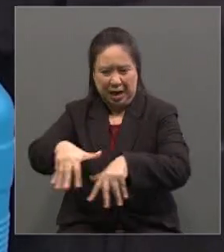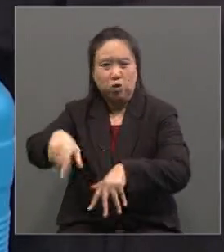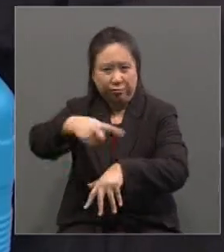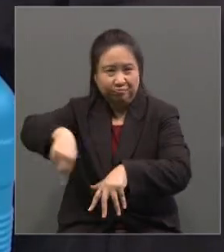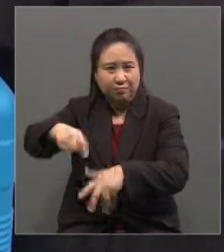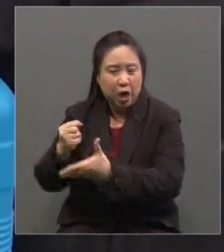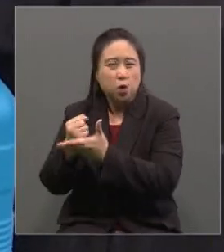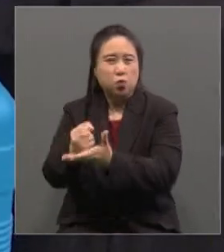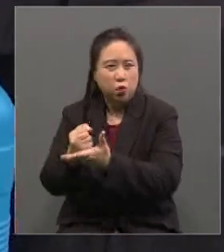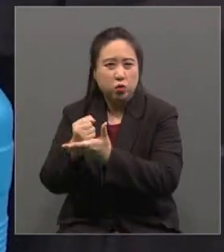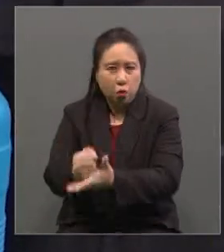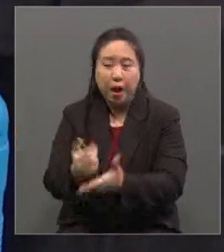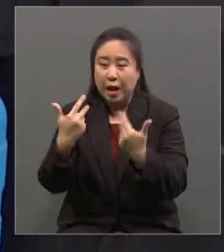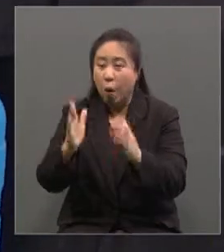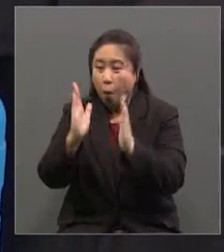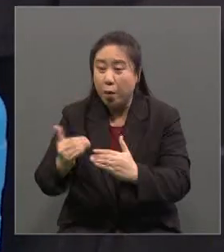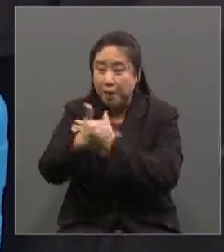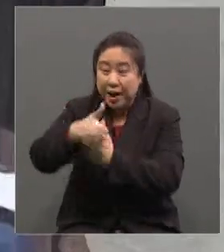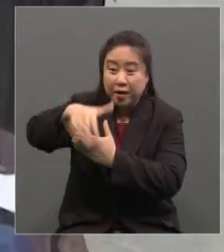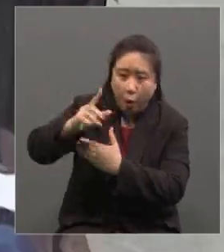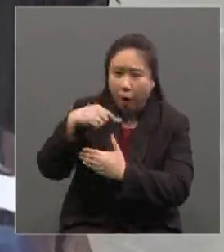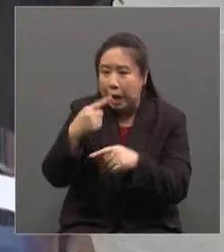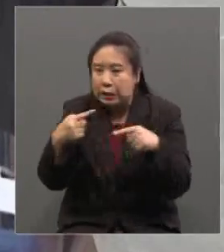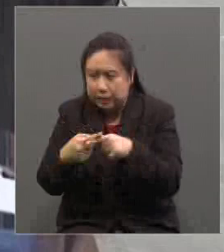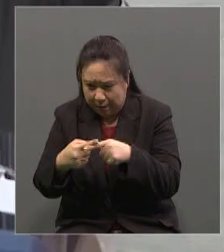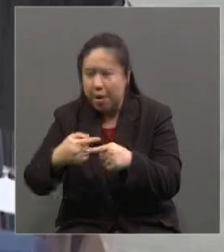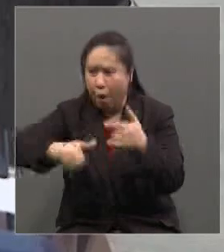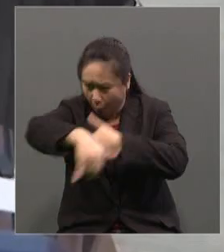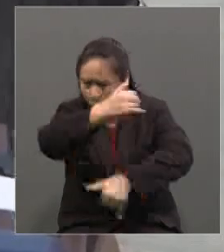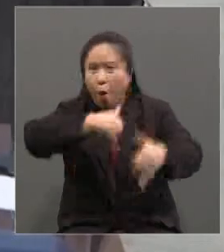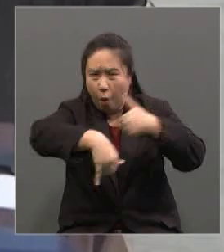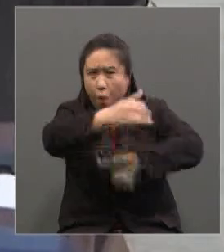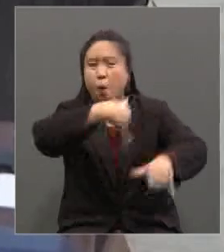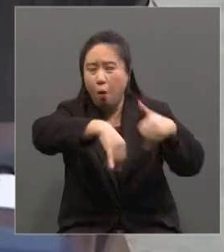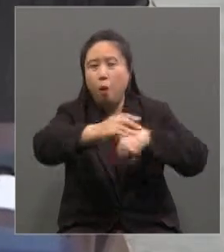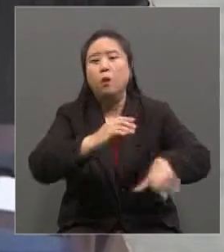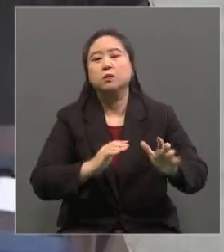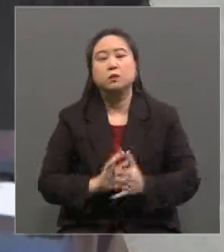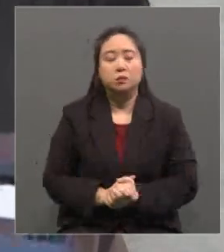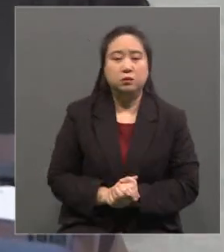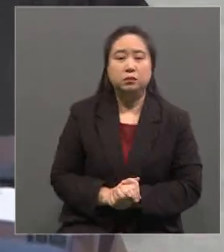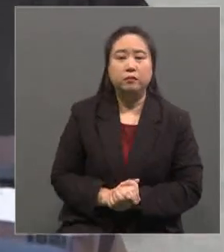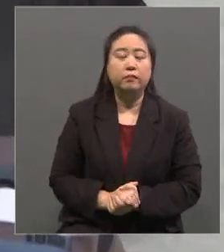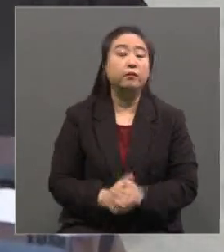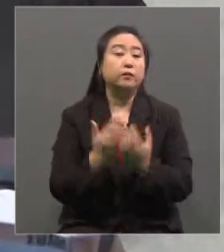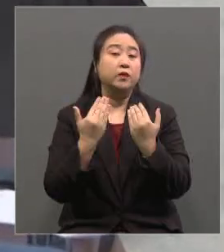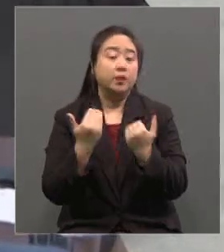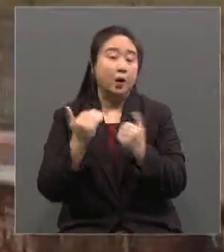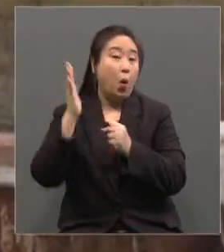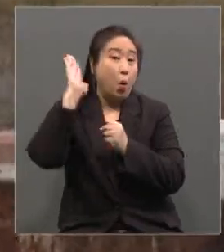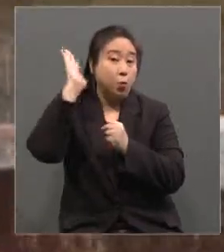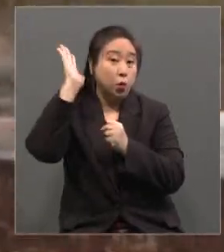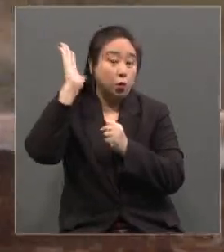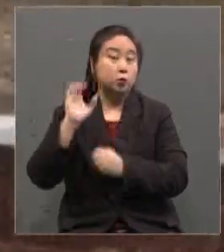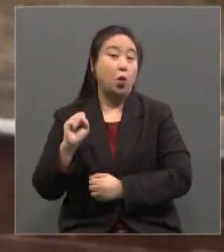ตลอดการเปิดทางให้ชาวต่างชาติและผู้ได้รับบาดเจ็บเดินทางออกมาจากฉนวนกาซ่าขณะที่นายจหเคอบี้โฆษกสภาความ